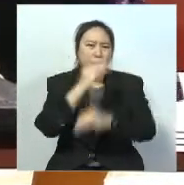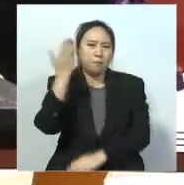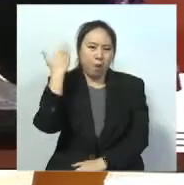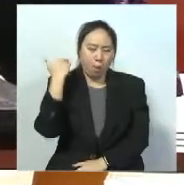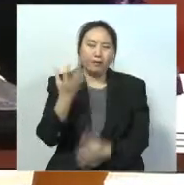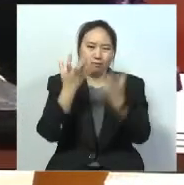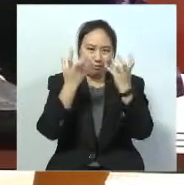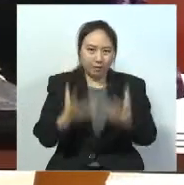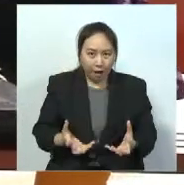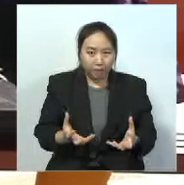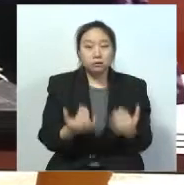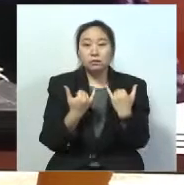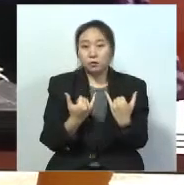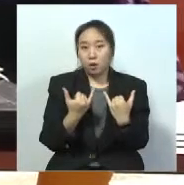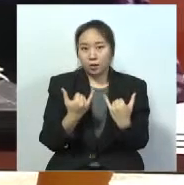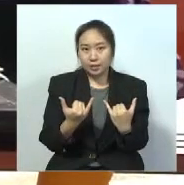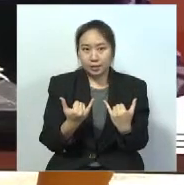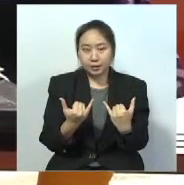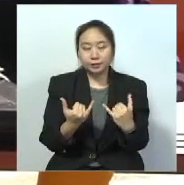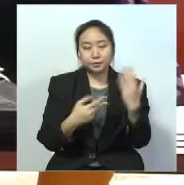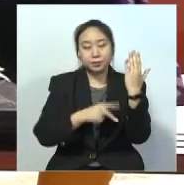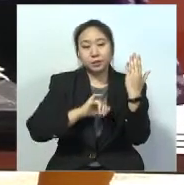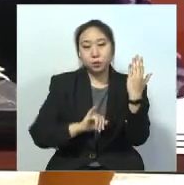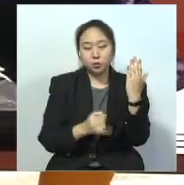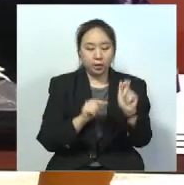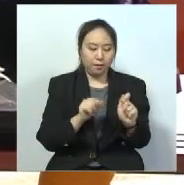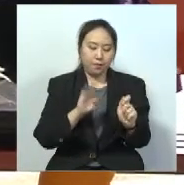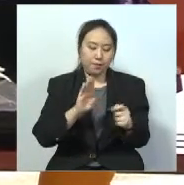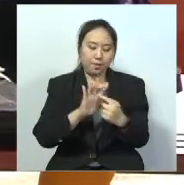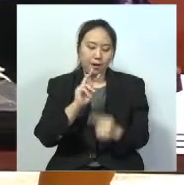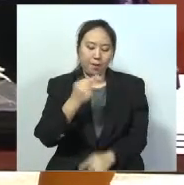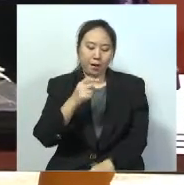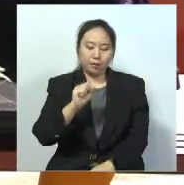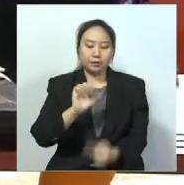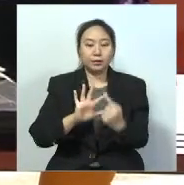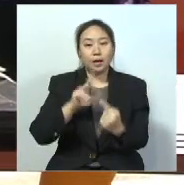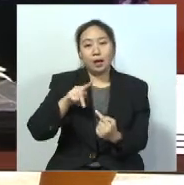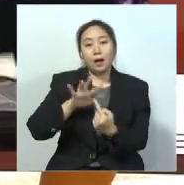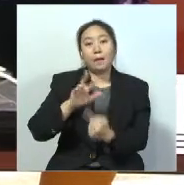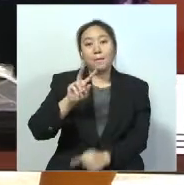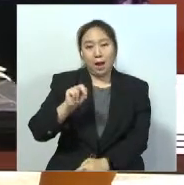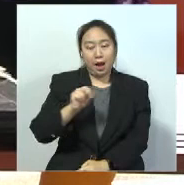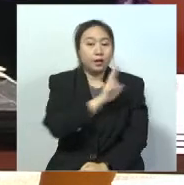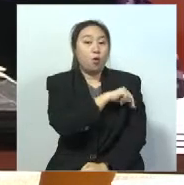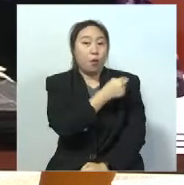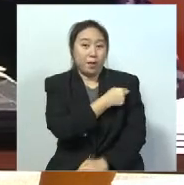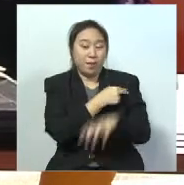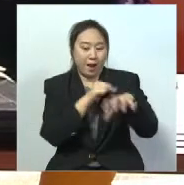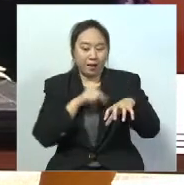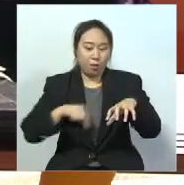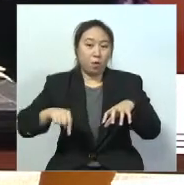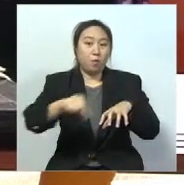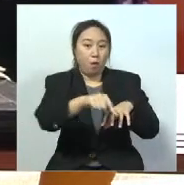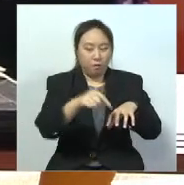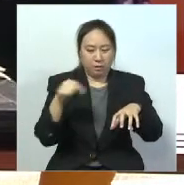ข้างวิกฤตน ะ แต่ว่าตอนนี้เนี่ยในพื้นที่ตัวอำเภอบางสะพานหรือว่าที่รอบๆโรงพยาบาลบางสะพานนะครับหลังจากที่หลายคน